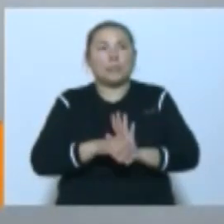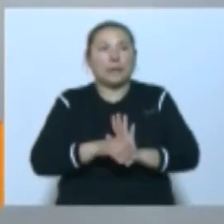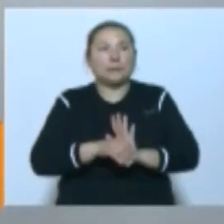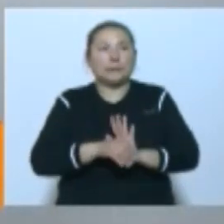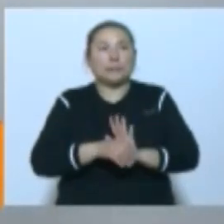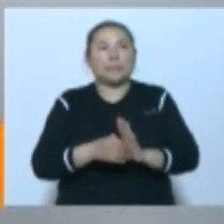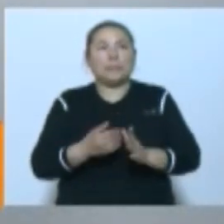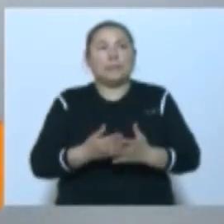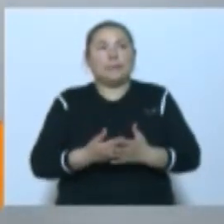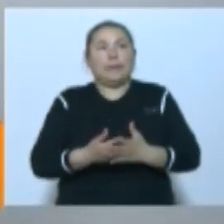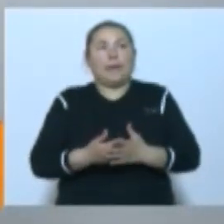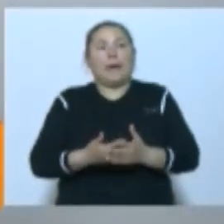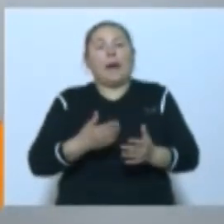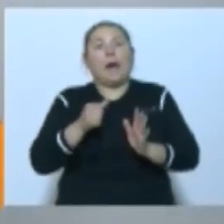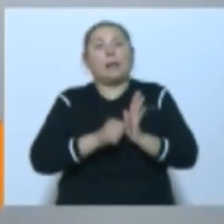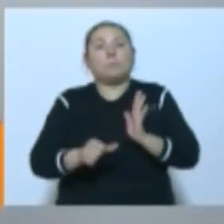ОТС